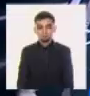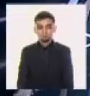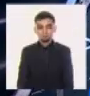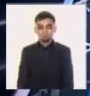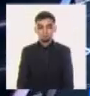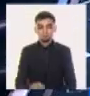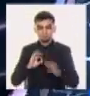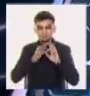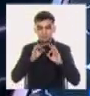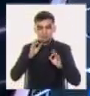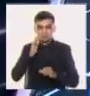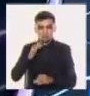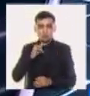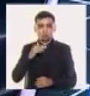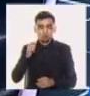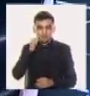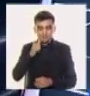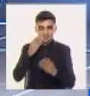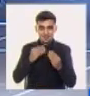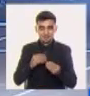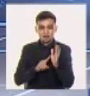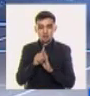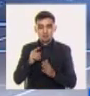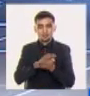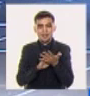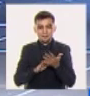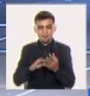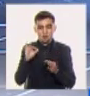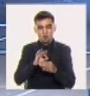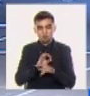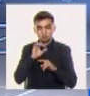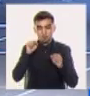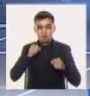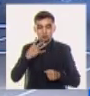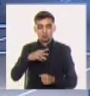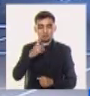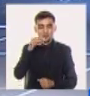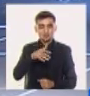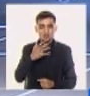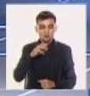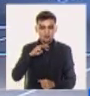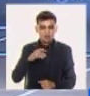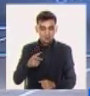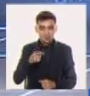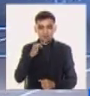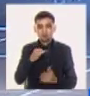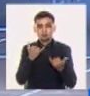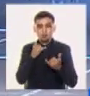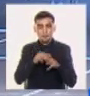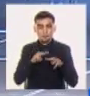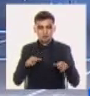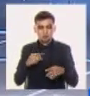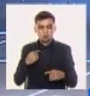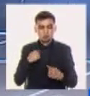И обо всем по порядку. Уже завтра начнется прием заявок на выплату 42 500 тенге. Сегодня министр